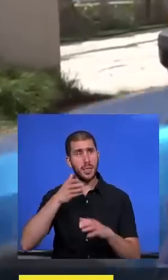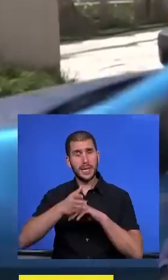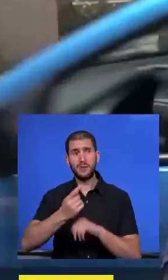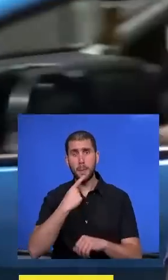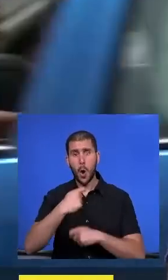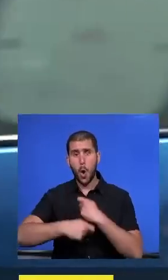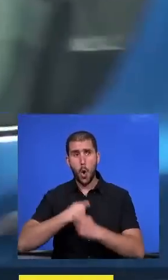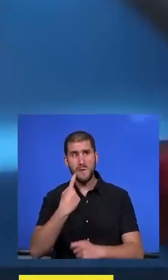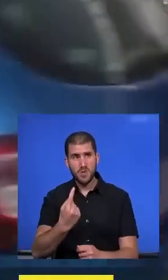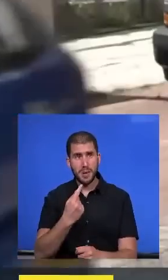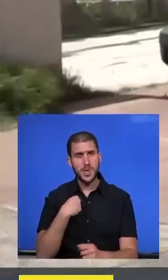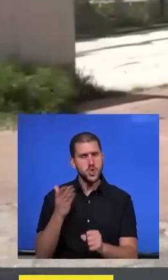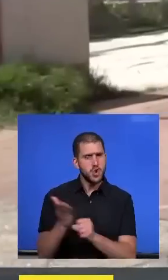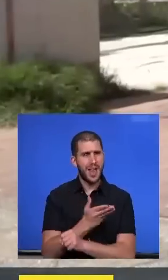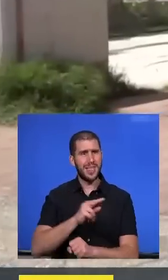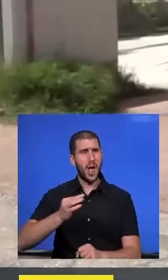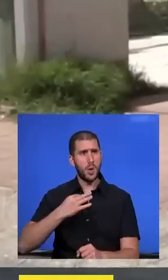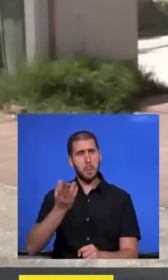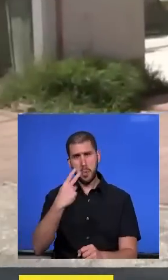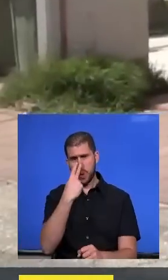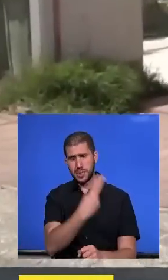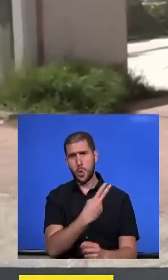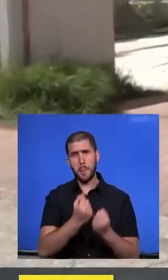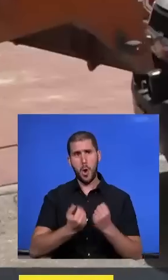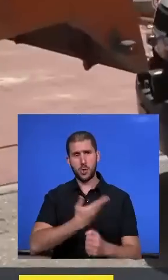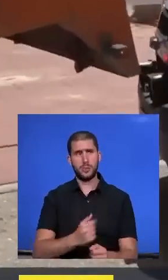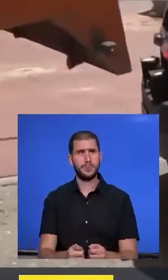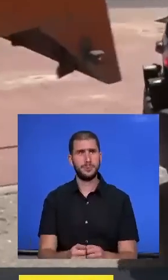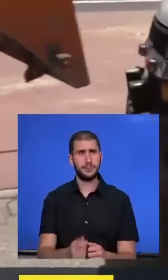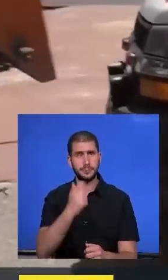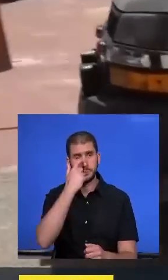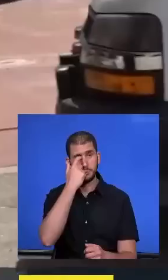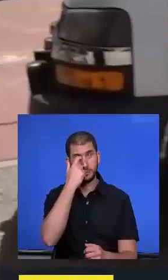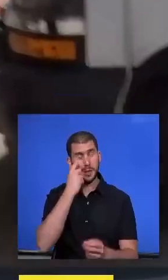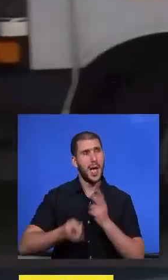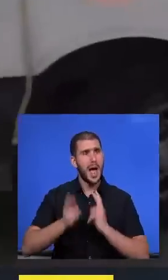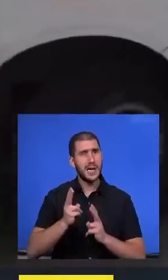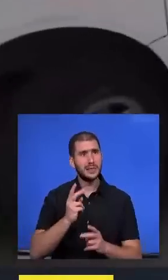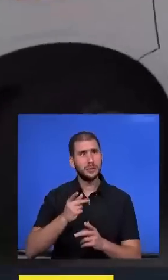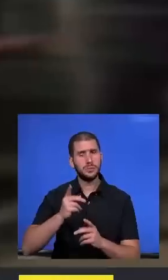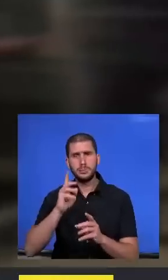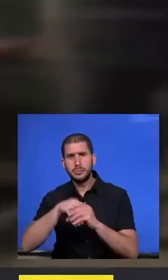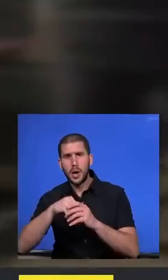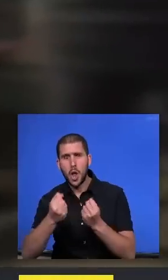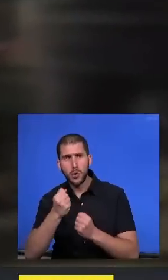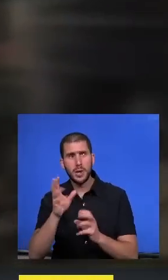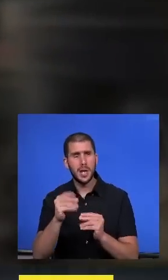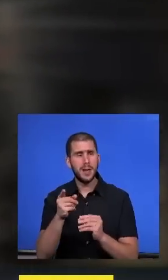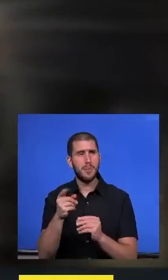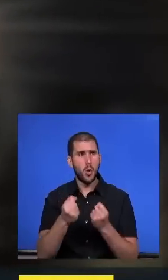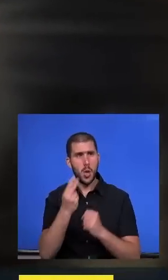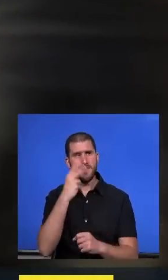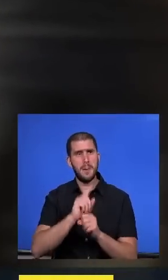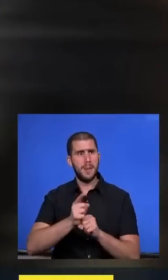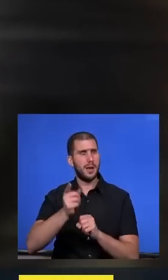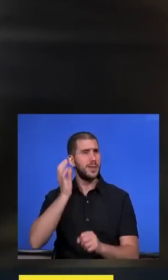לחובשים, שחטתי את אחותי, בואו תראו אותה ברכב. רצנו החוצה, חברנו לרכב, עם החבירה לרכב הבנו מיד